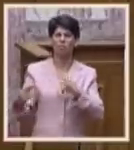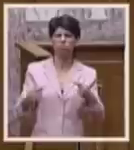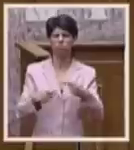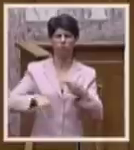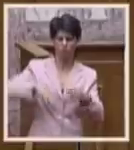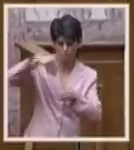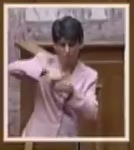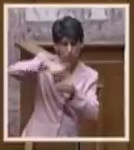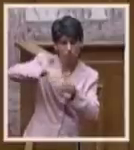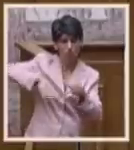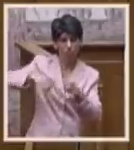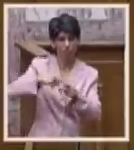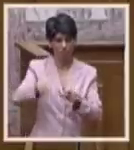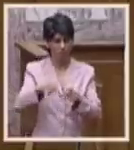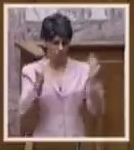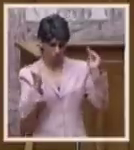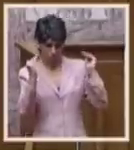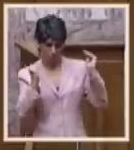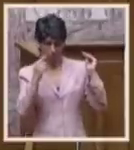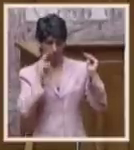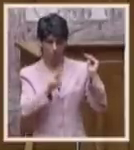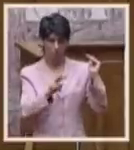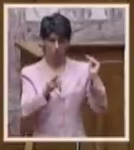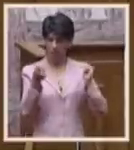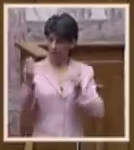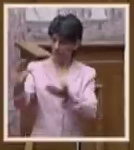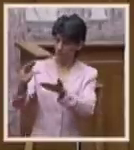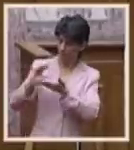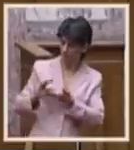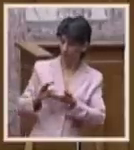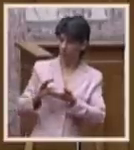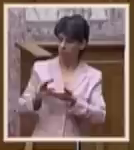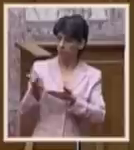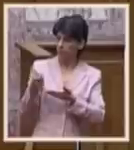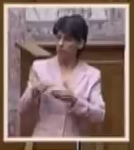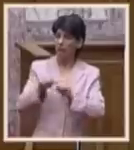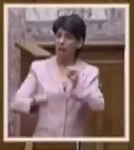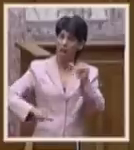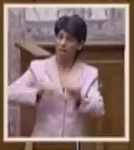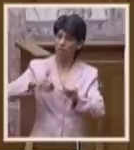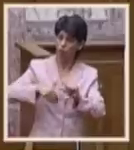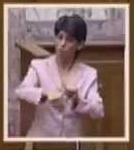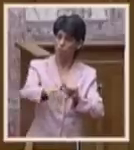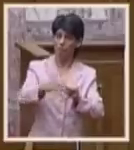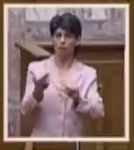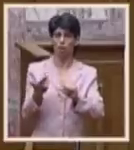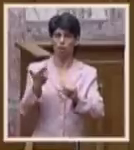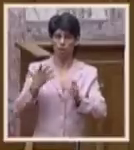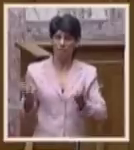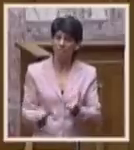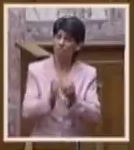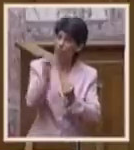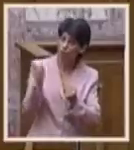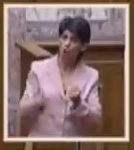για τη σοβαρότητα για την οποία αξιοποιούμε τα χρήματα και τις αλλαγές που πρόκειται να κάνουμε για να γίνουμε βιώσιμοι